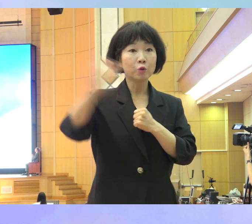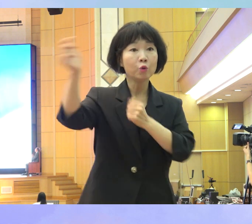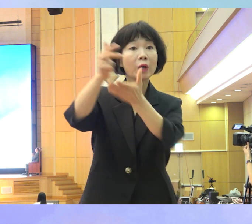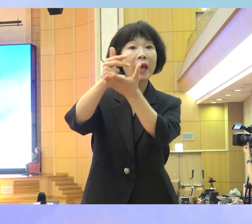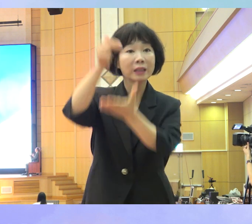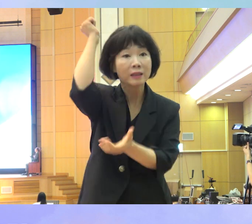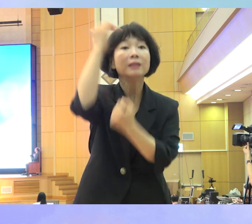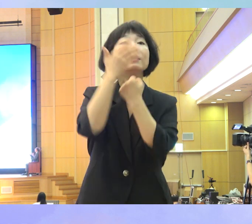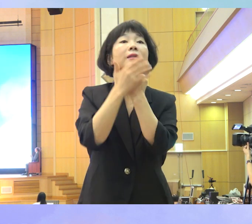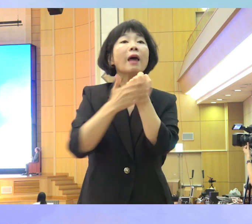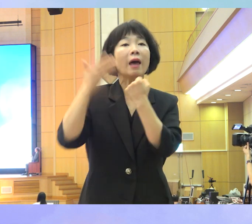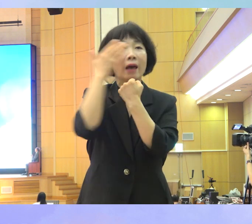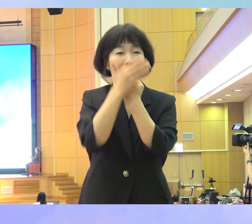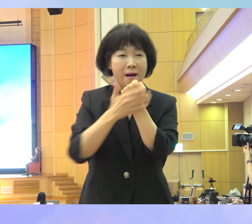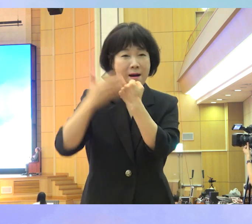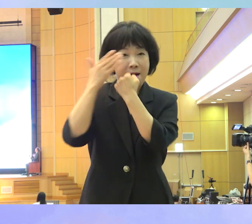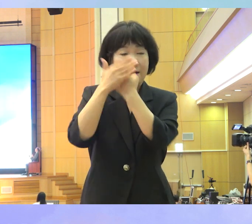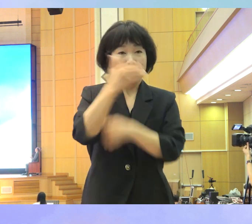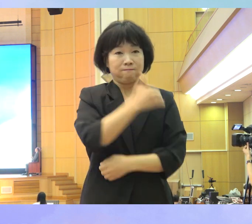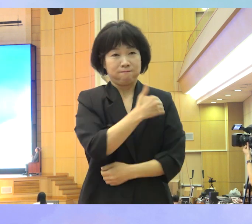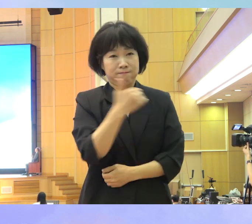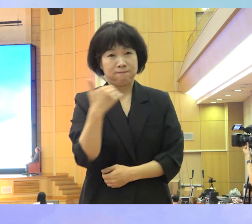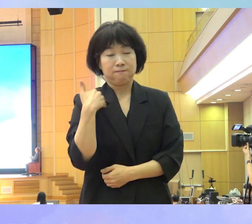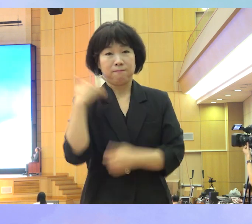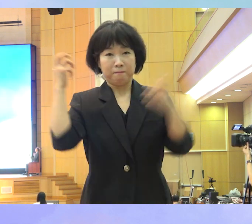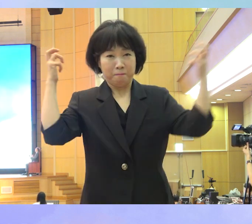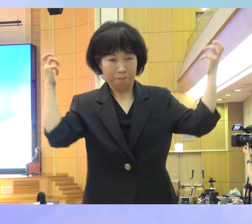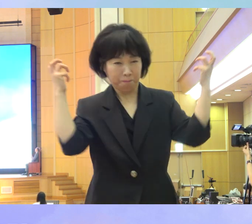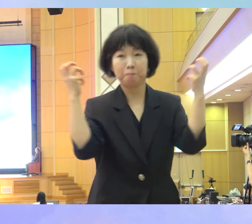동행함으로 주의 은혜가